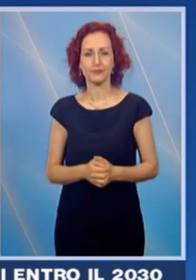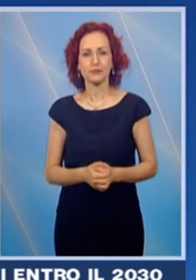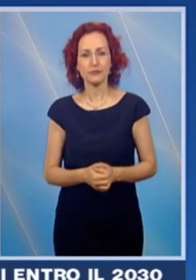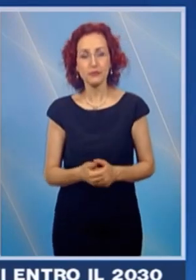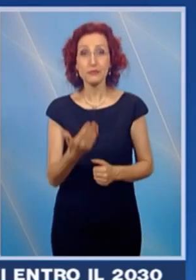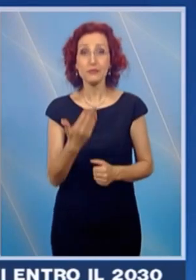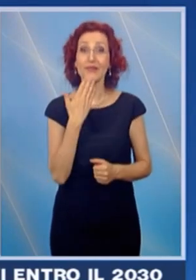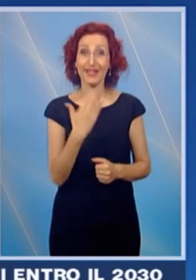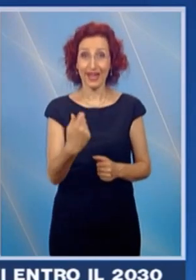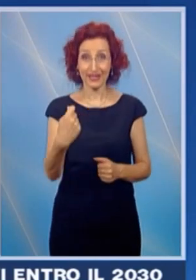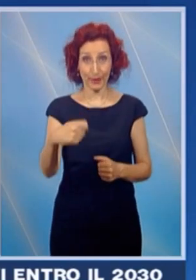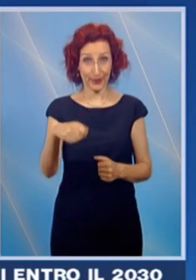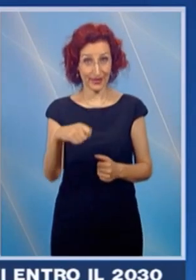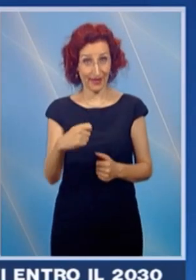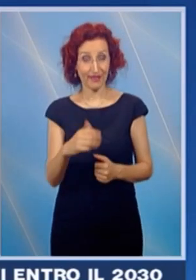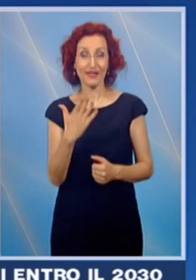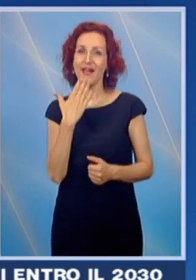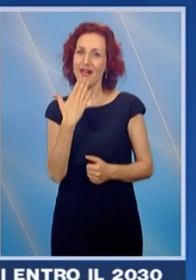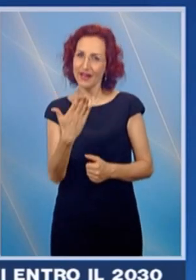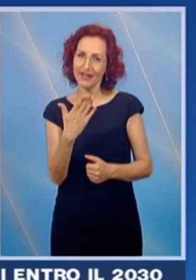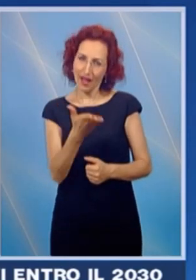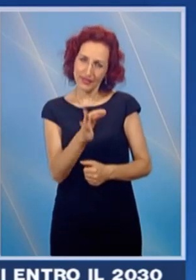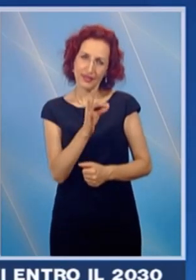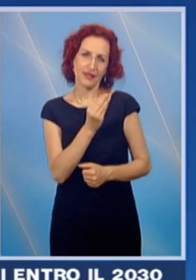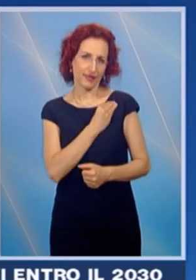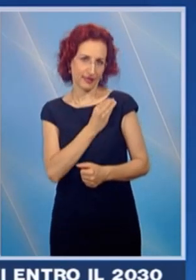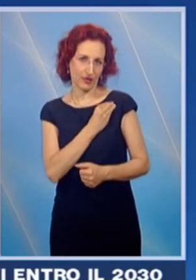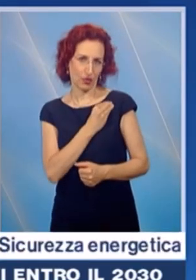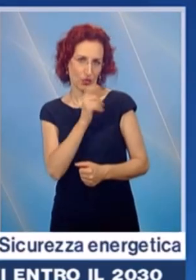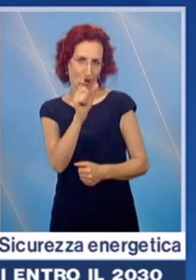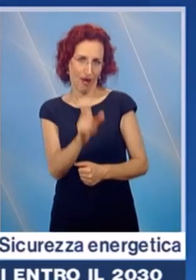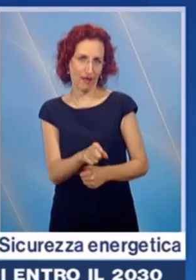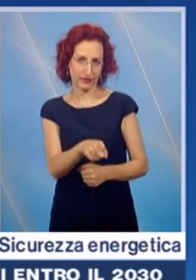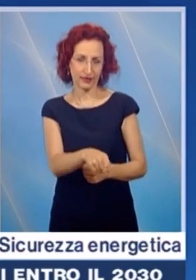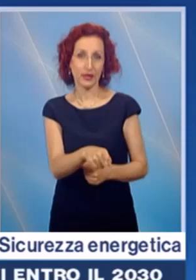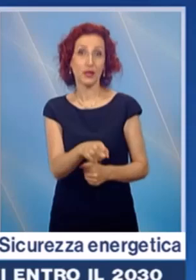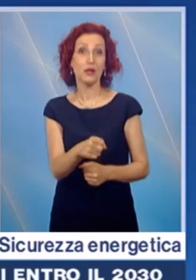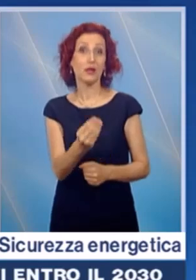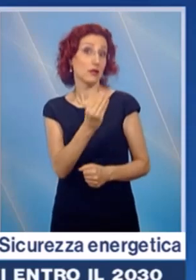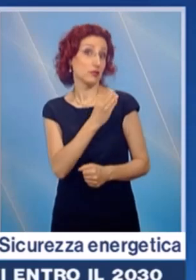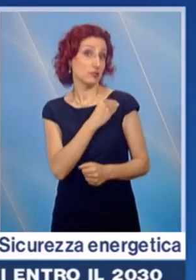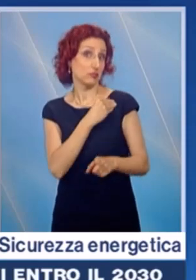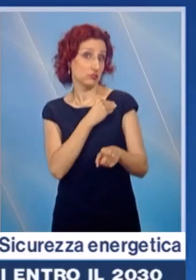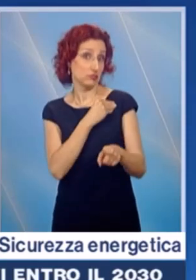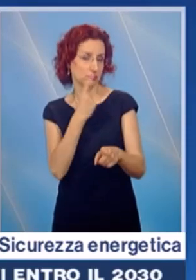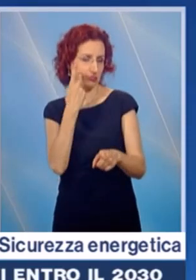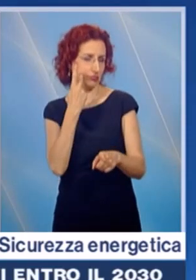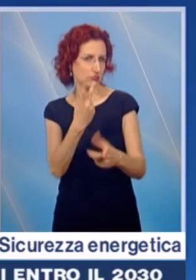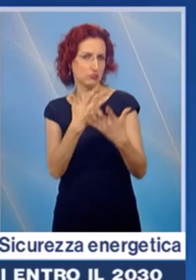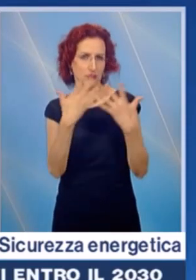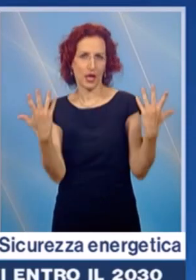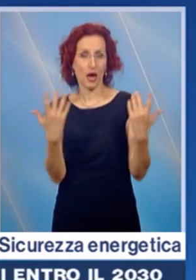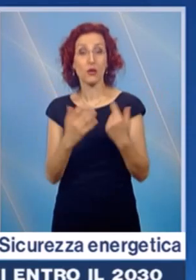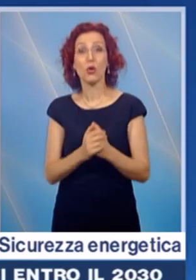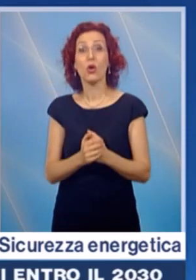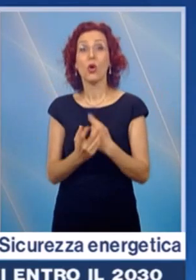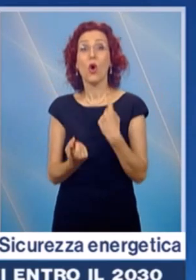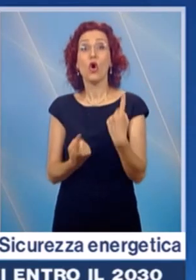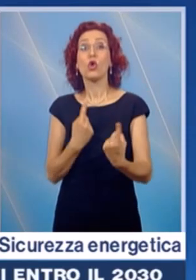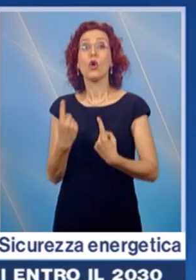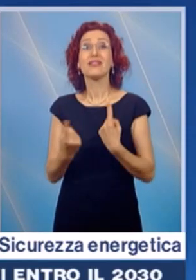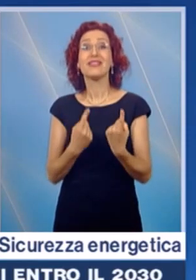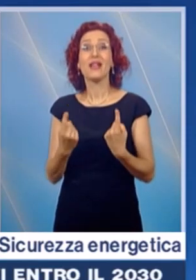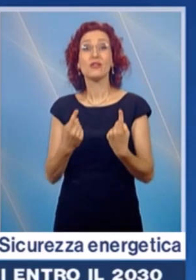Grazie Presidente, un grazie all'interrogante. Con riferimento al quesito posto, si evidenzia che nel contesto